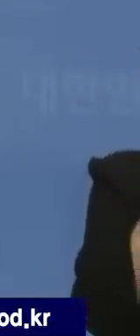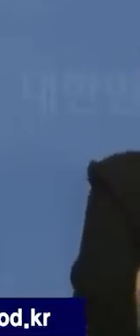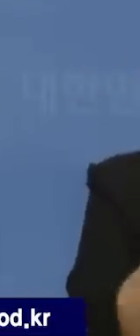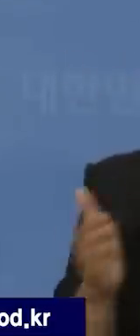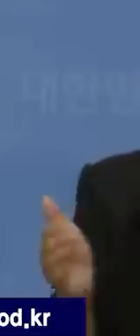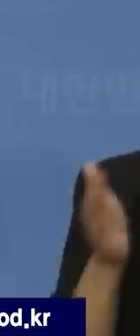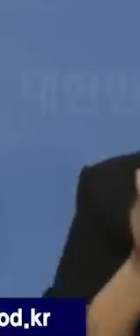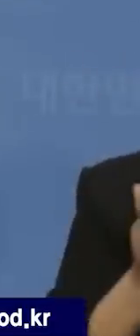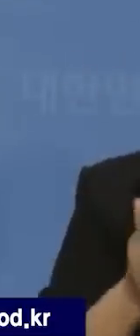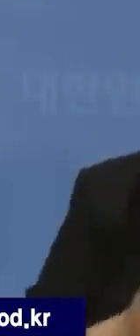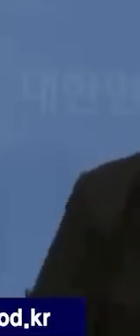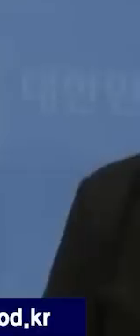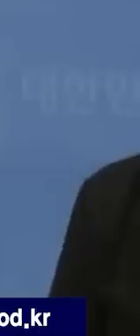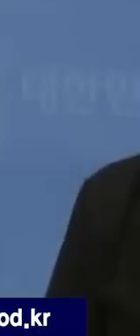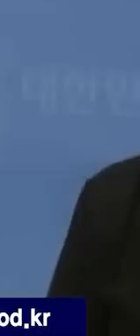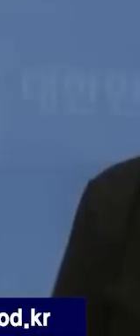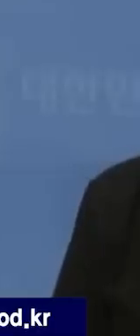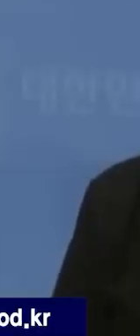바랍니다.